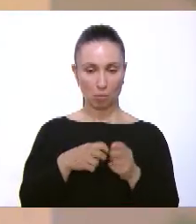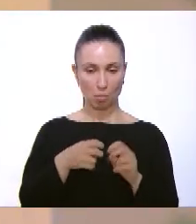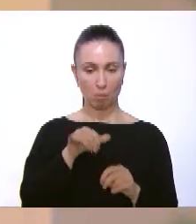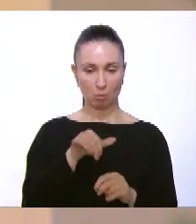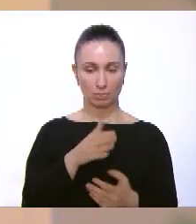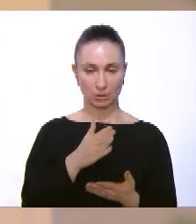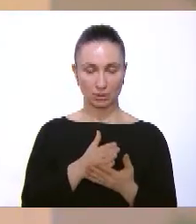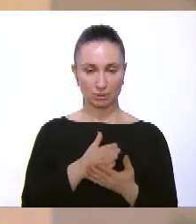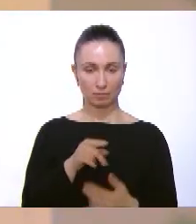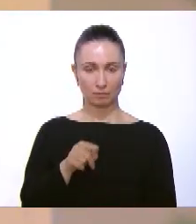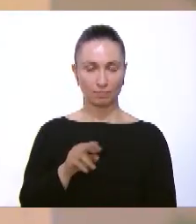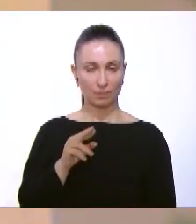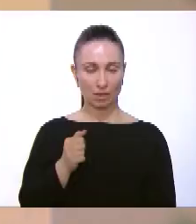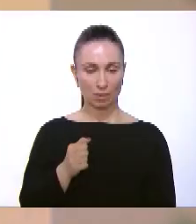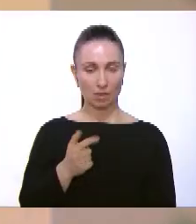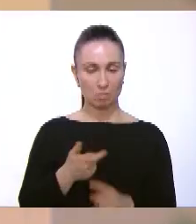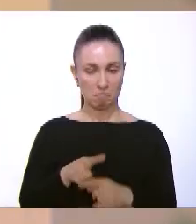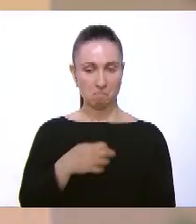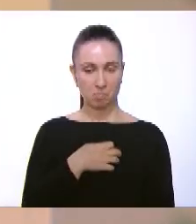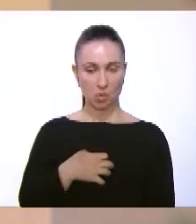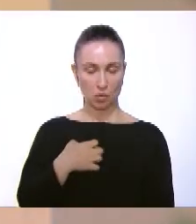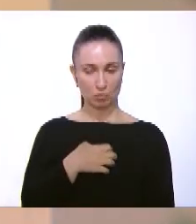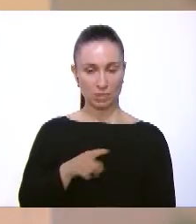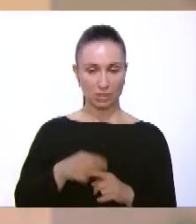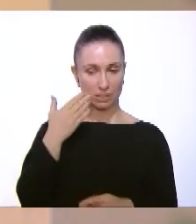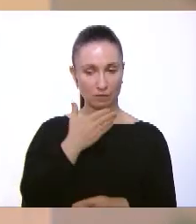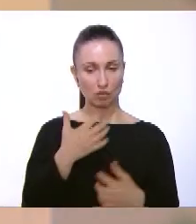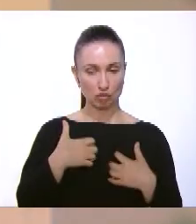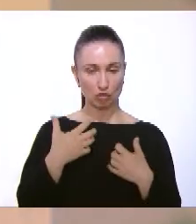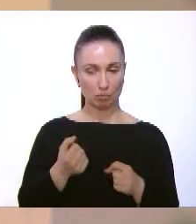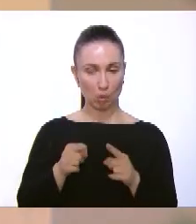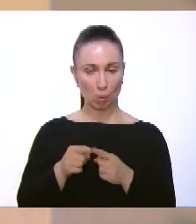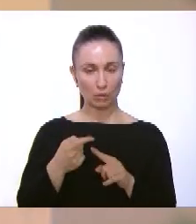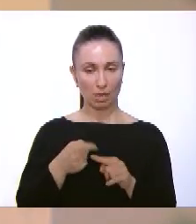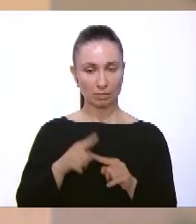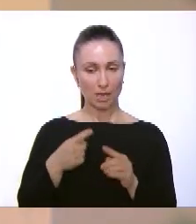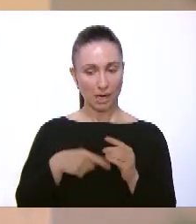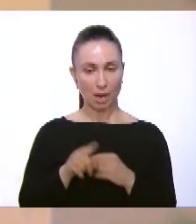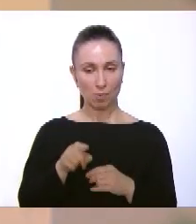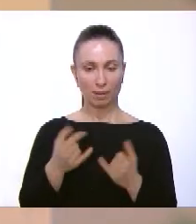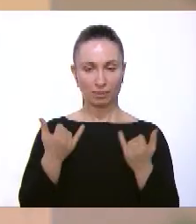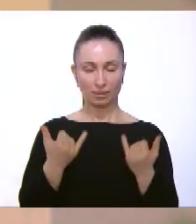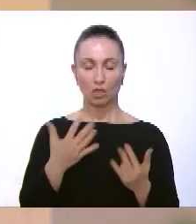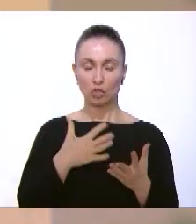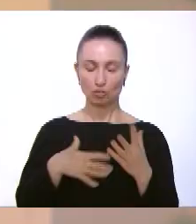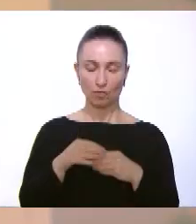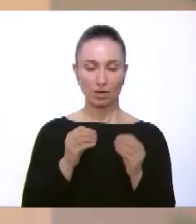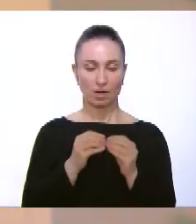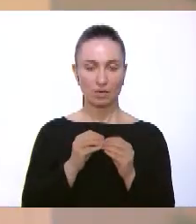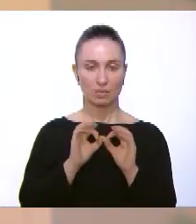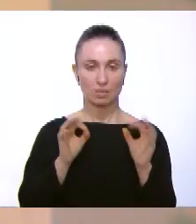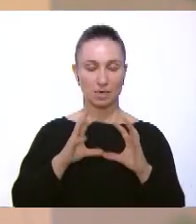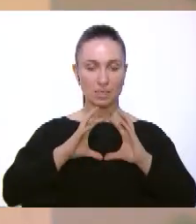გახლავთ ერთგვარი და საკმაოდ მნიშვნელოვანი საზოგადოებრივი ჯანმრთელობის კუთხით. აქედან გამომდინარე, დღეს ჩვენ ისევ